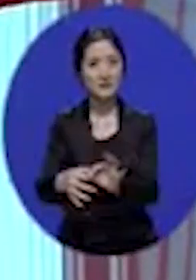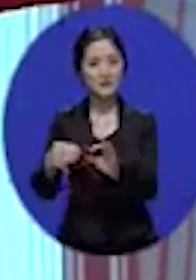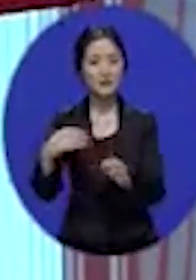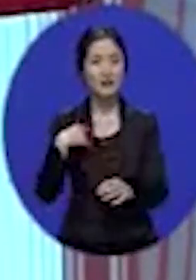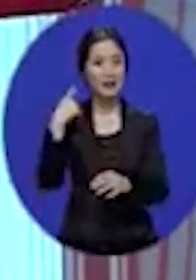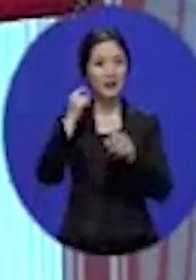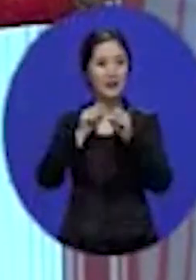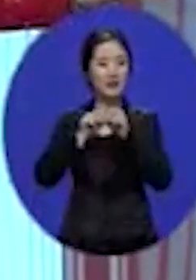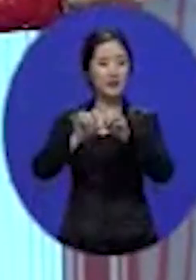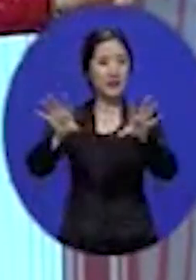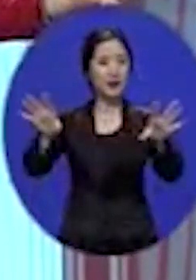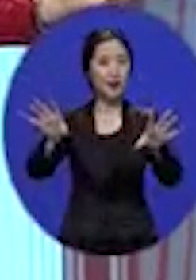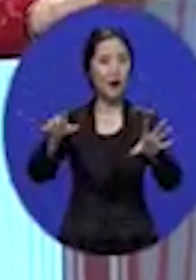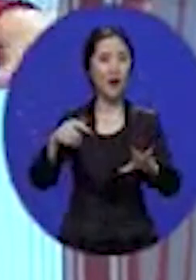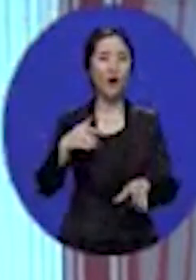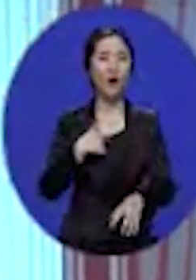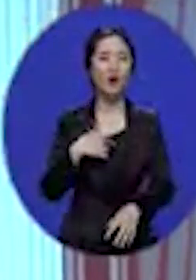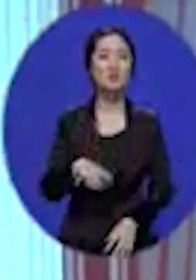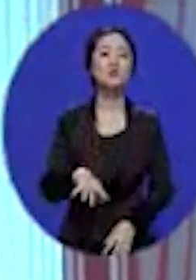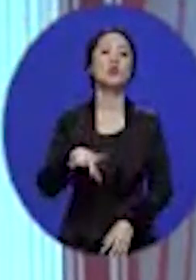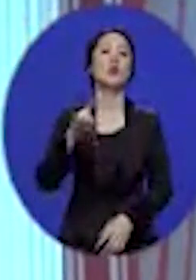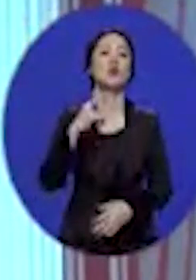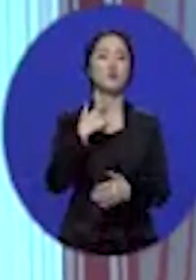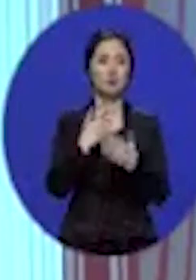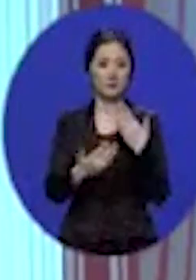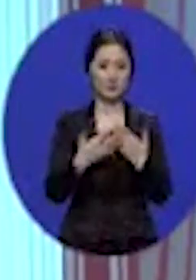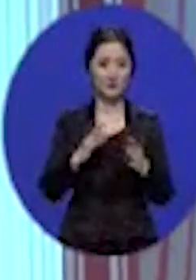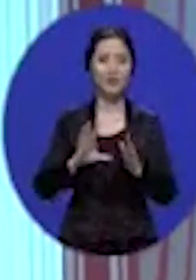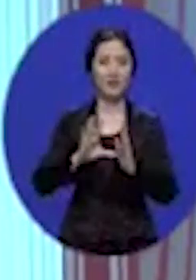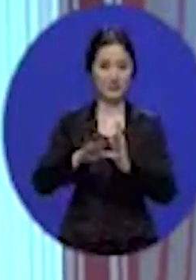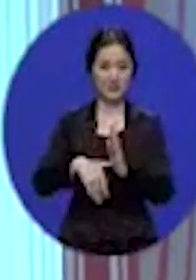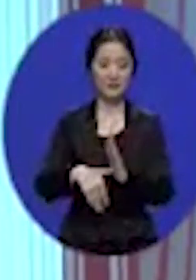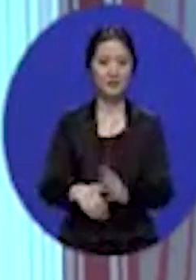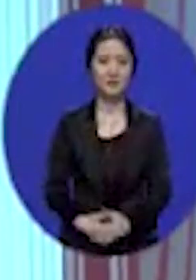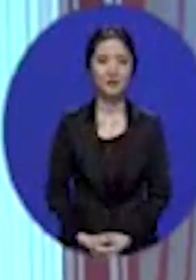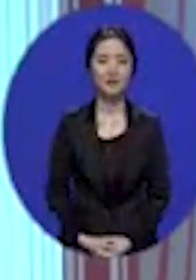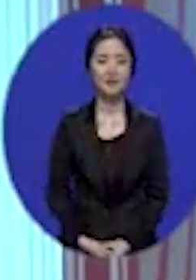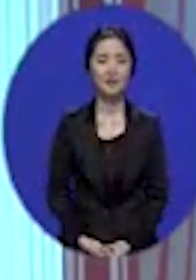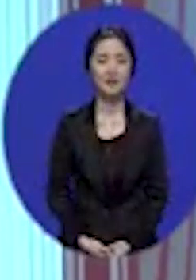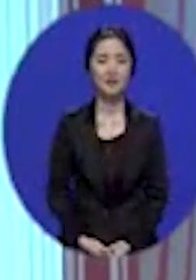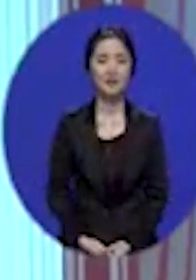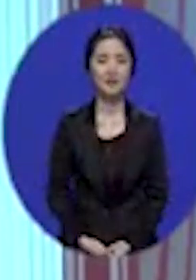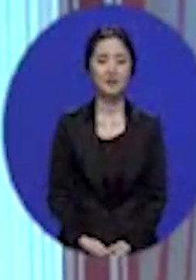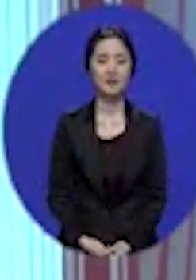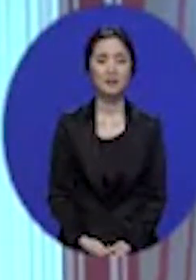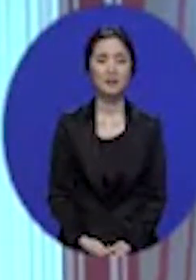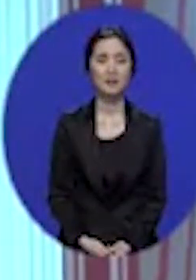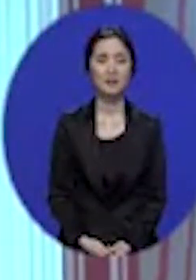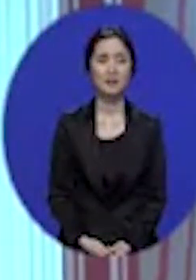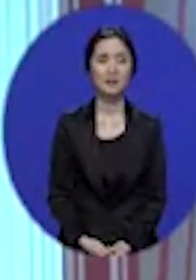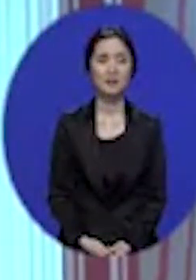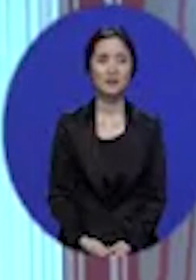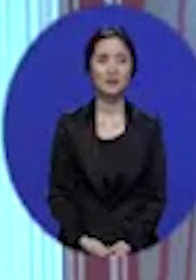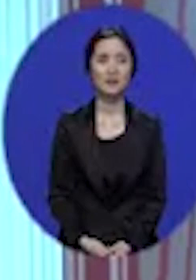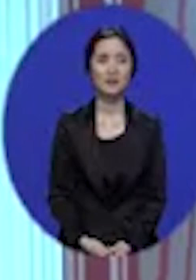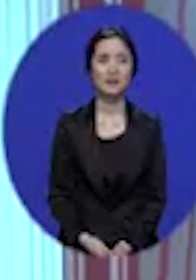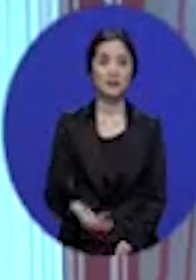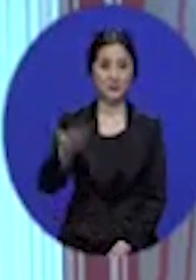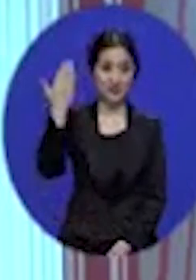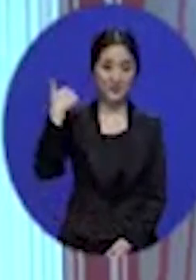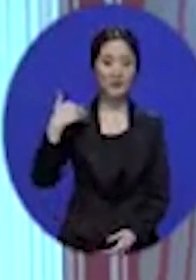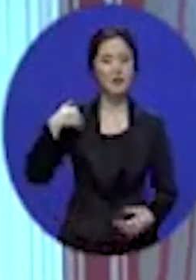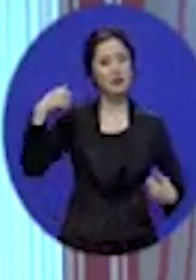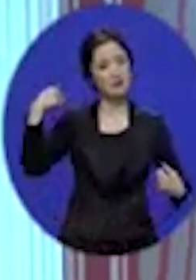다른 사람에게 퍼지는 그 행위를 제가 이제 체감을 하게 된 거예요. 근데 그 전에는 제가 뭐 춤도 춰보고